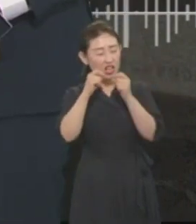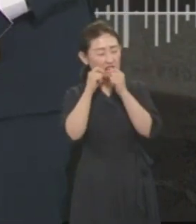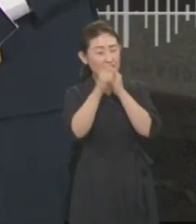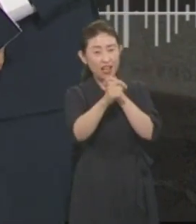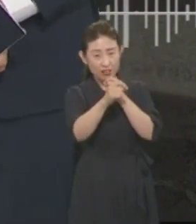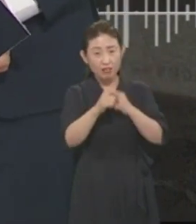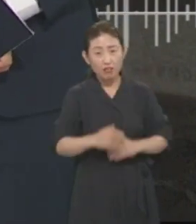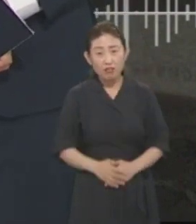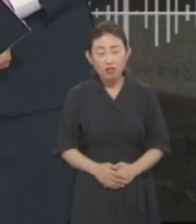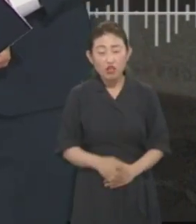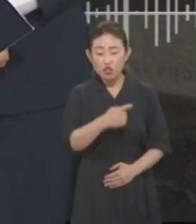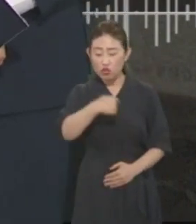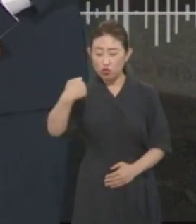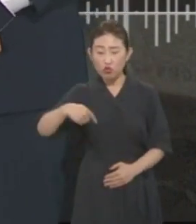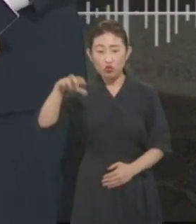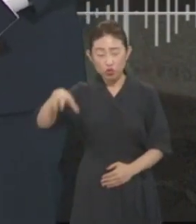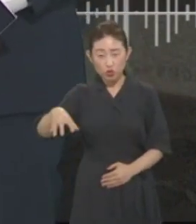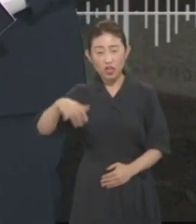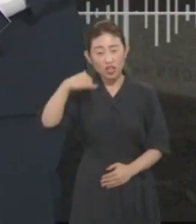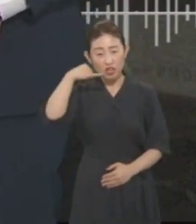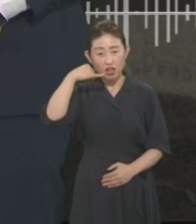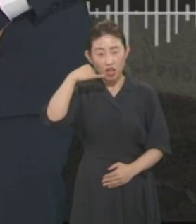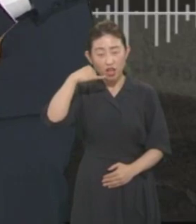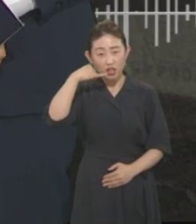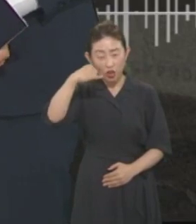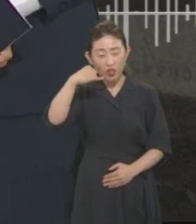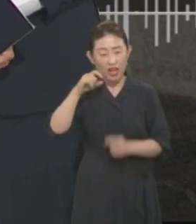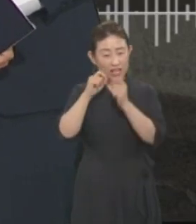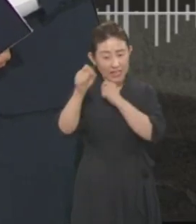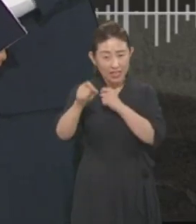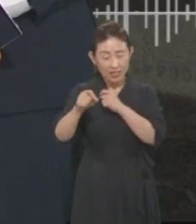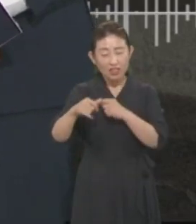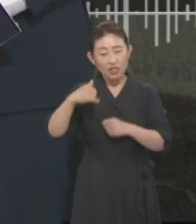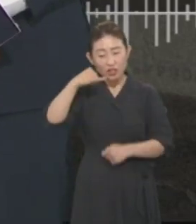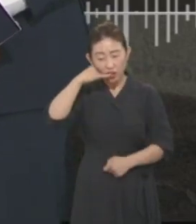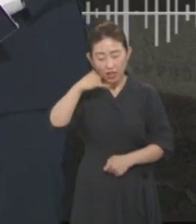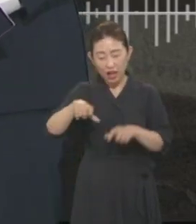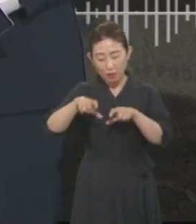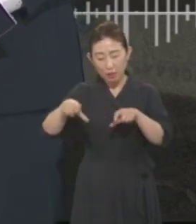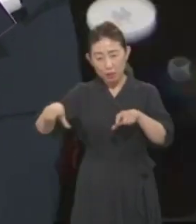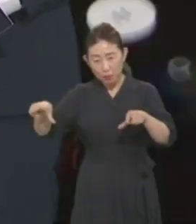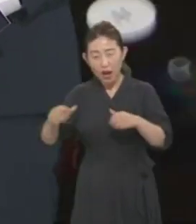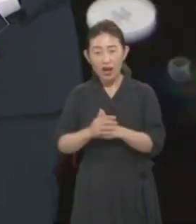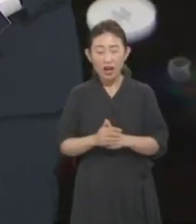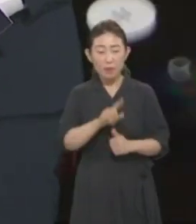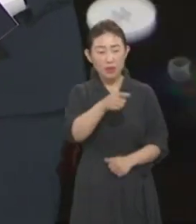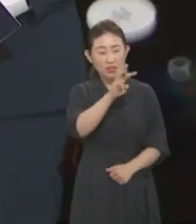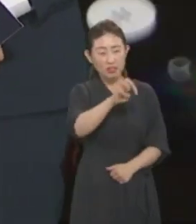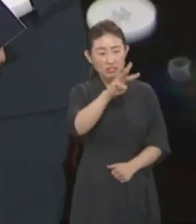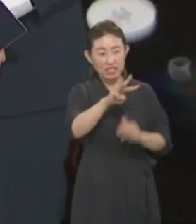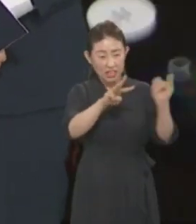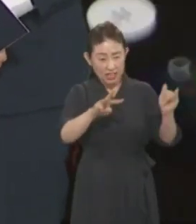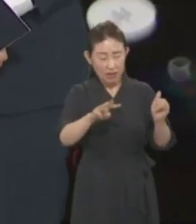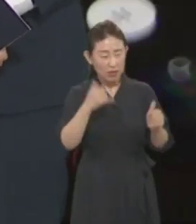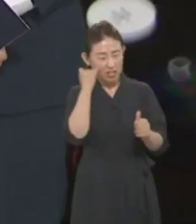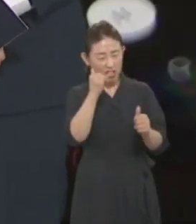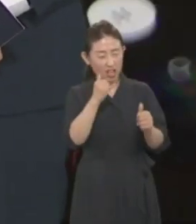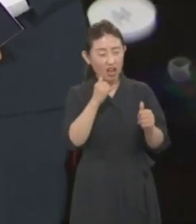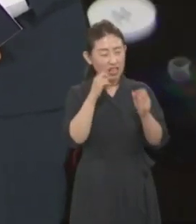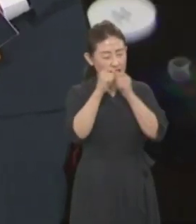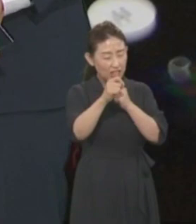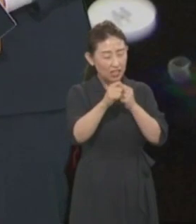전화입니다. 중국에 보이스피싱을 위한 콜센터를 차려놓고 133명으로부터 200억 원을 가로챈 일당이